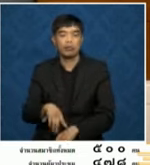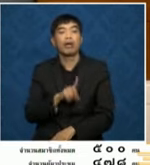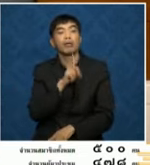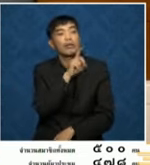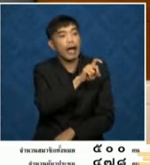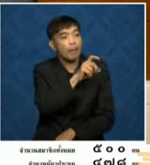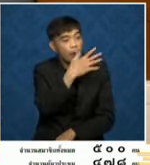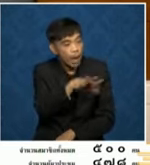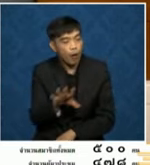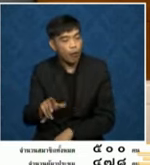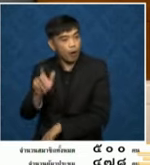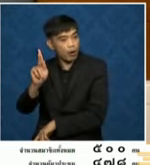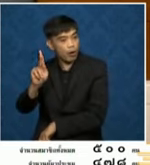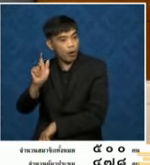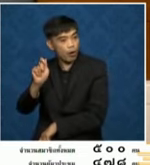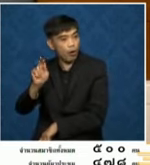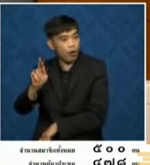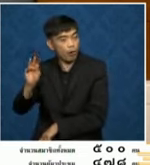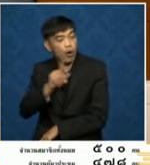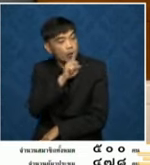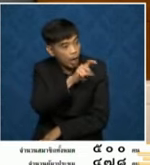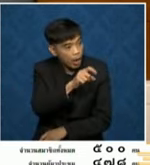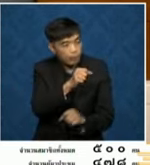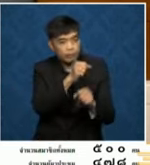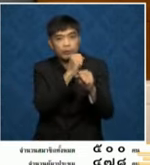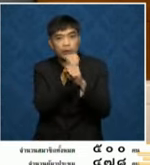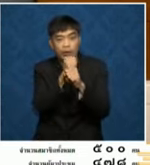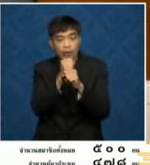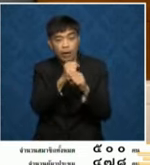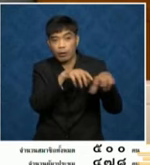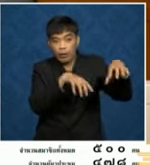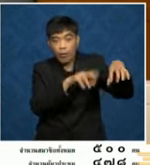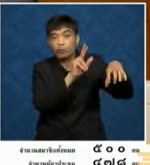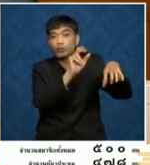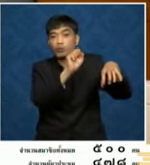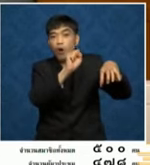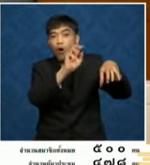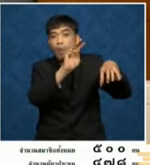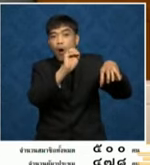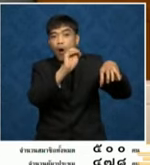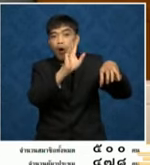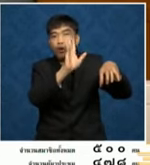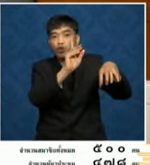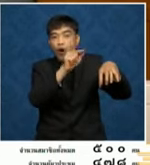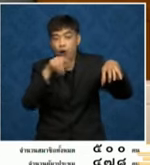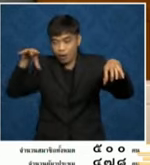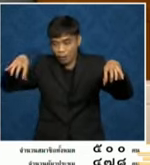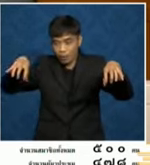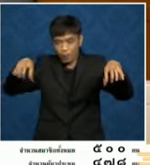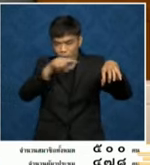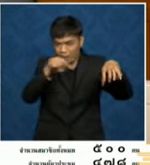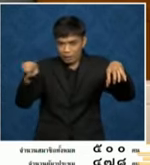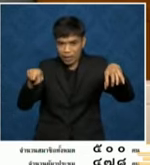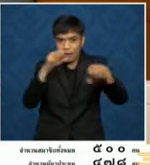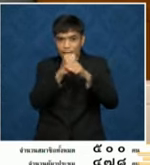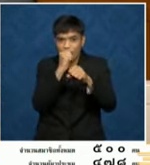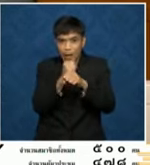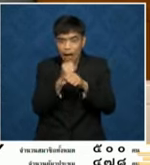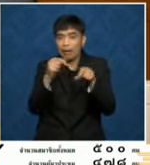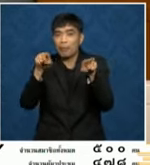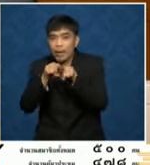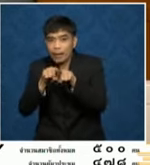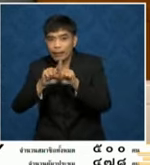ยงานอื่นๆด้านความมั่นคงเช่นกรมน.กับสมช.นะครับตรวจสอบแล้วเนี่ยไม่มีความซ้ำซ้อนของส